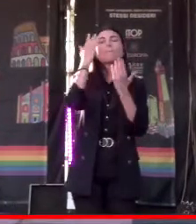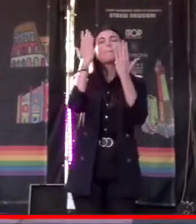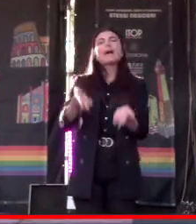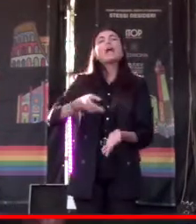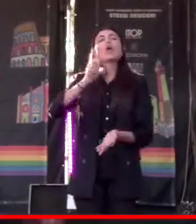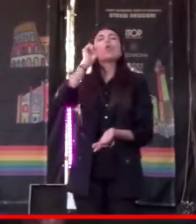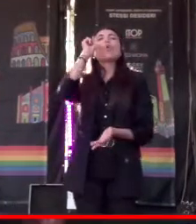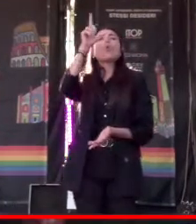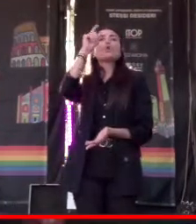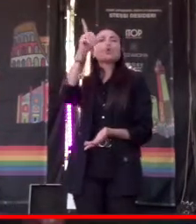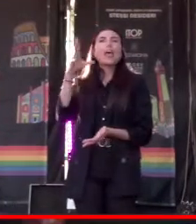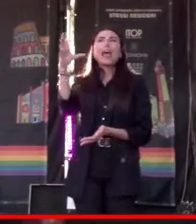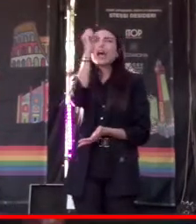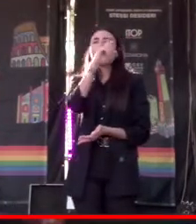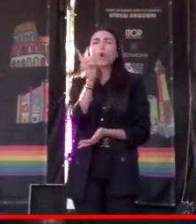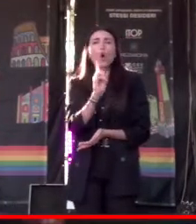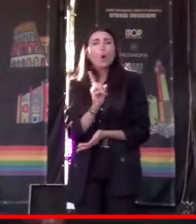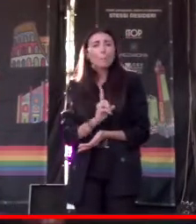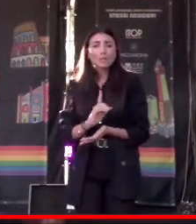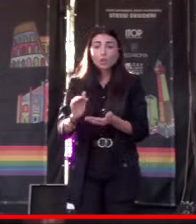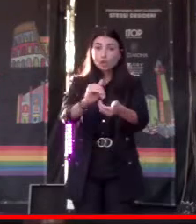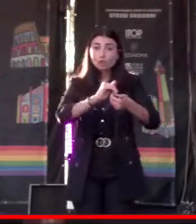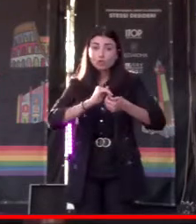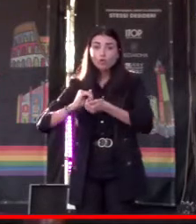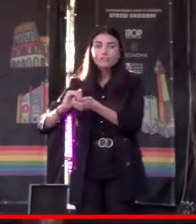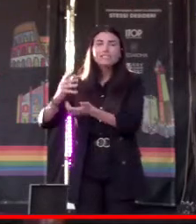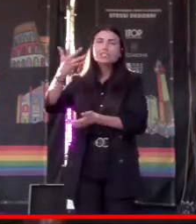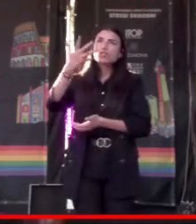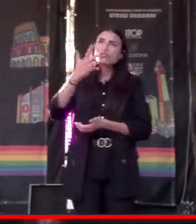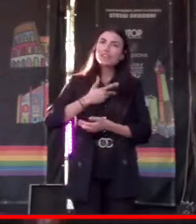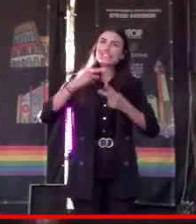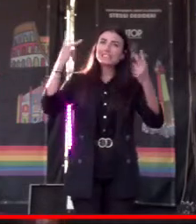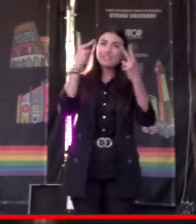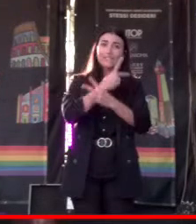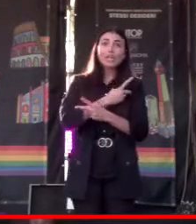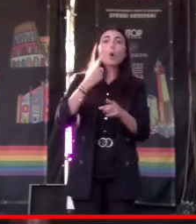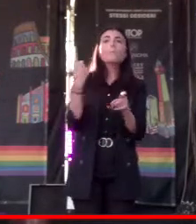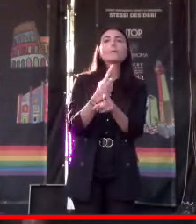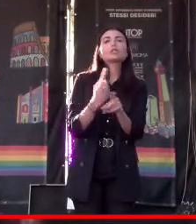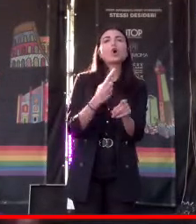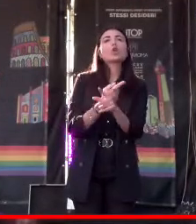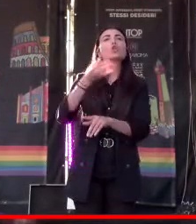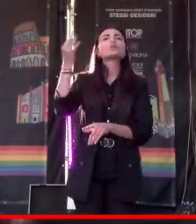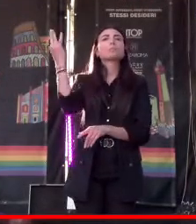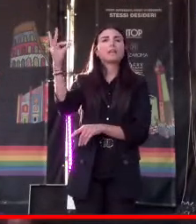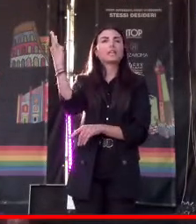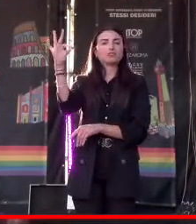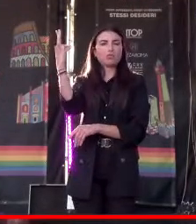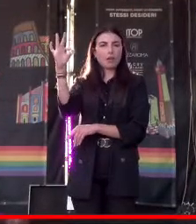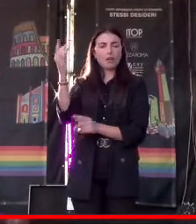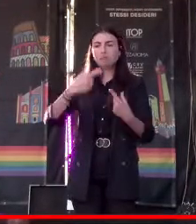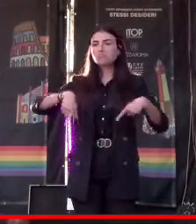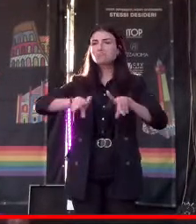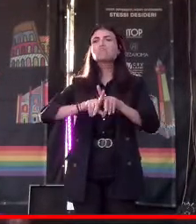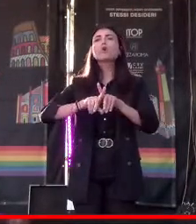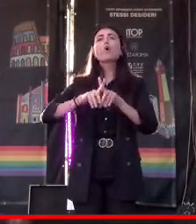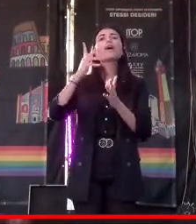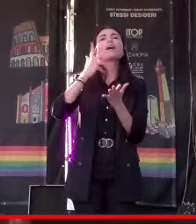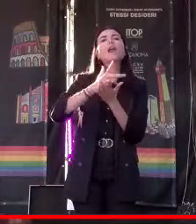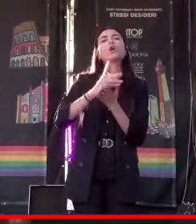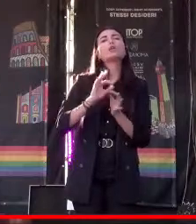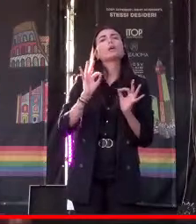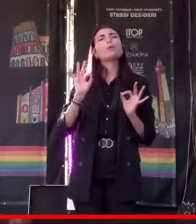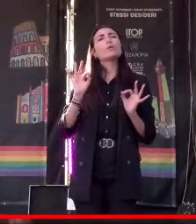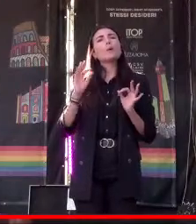della incomprensione che la società attuale ha verso il bisogno speciale, no? Noi raccontiamo la parte, diciamo,